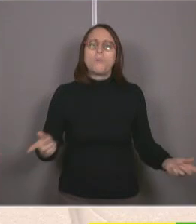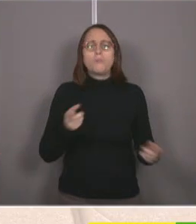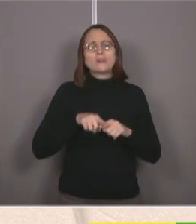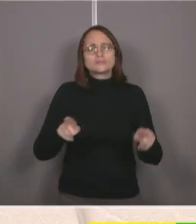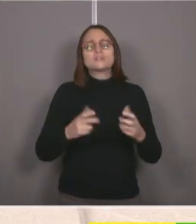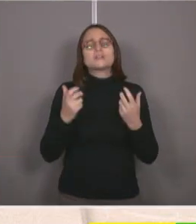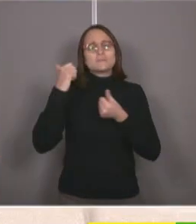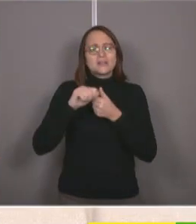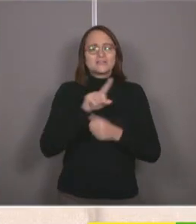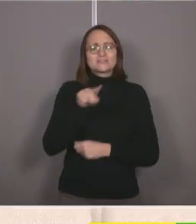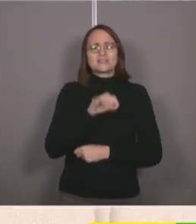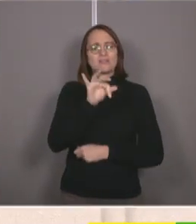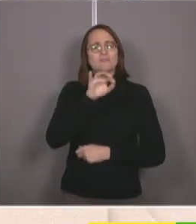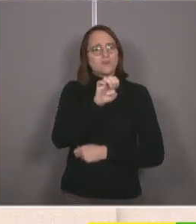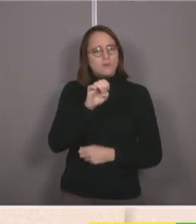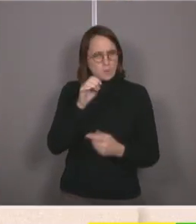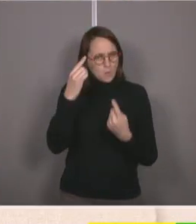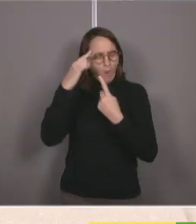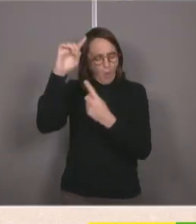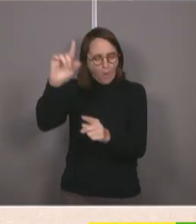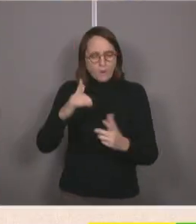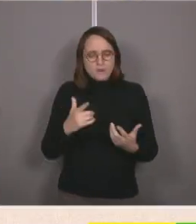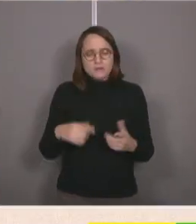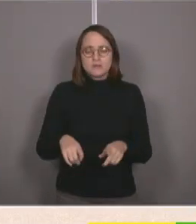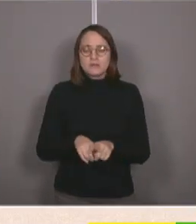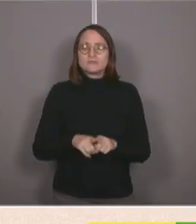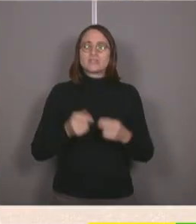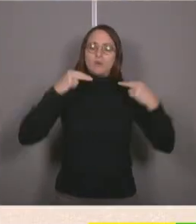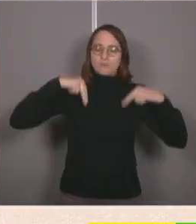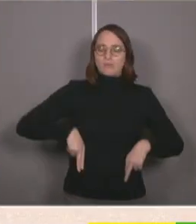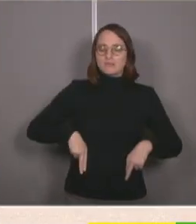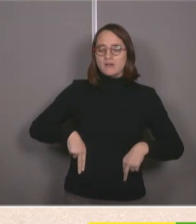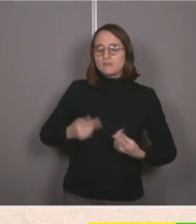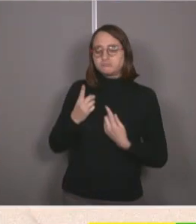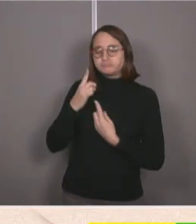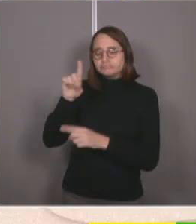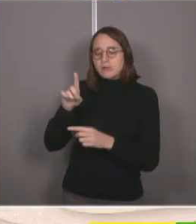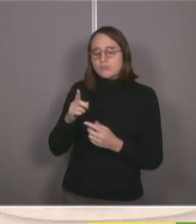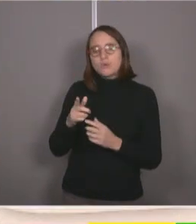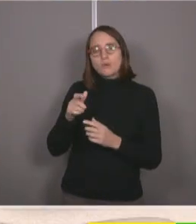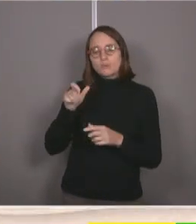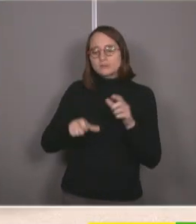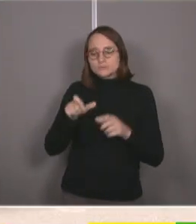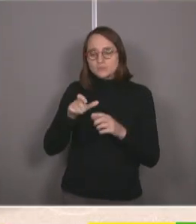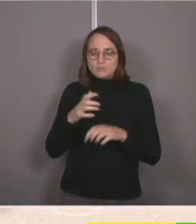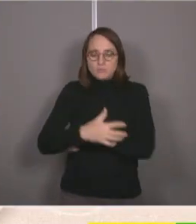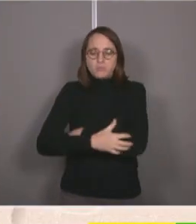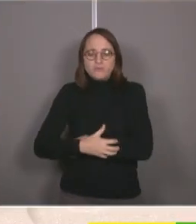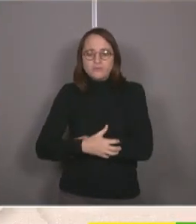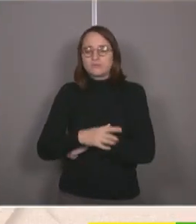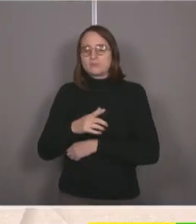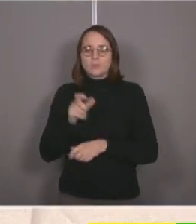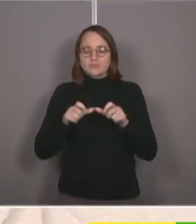feux. L'item de la lutte contre le réchauffement climatique, l'État demande trop d'efforts aux citoyens les plus pauvres et pas assez aux plus riches. C'est peut-être pas une réalité, mais c'est